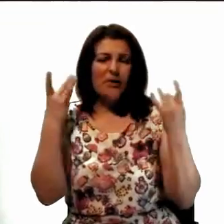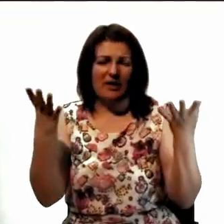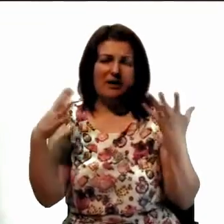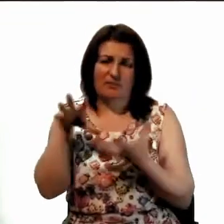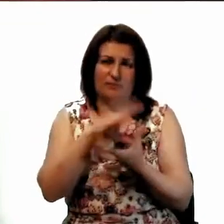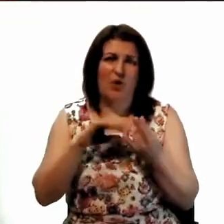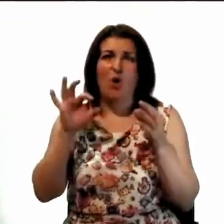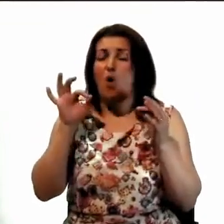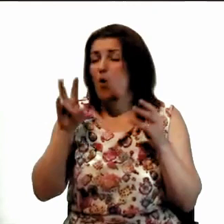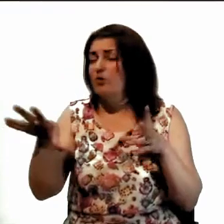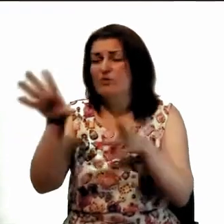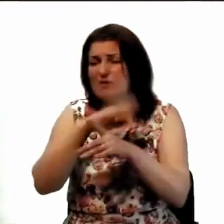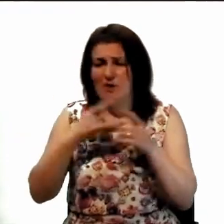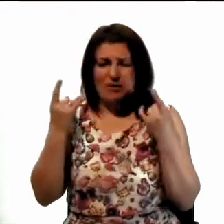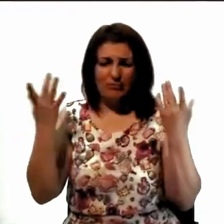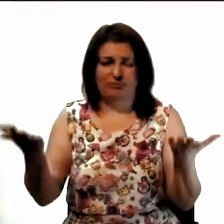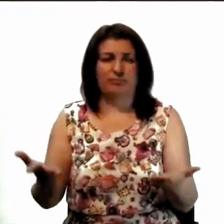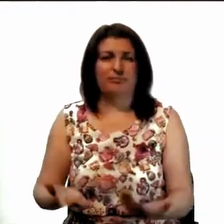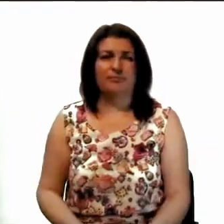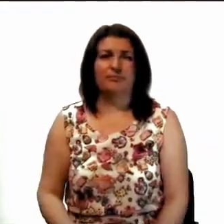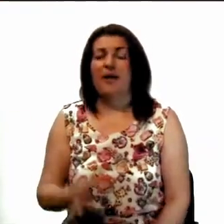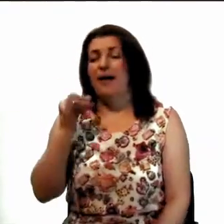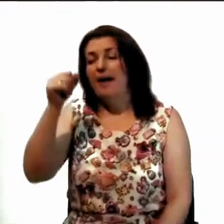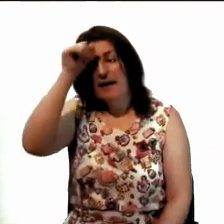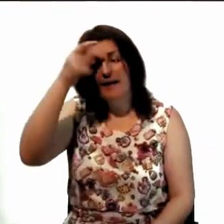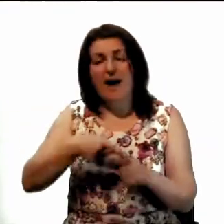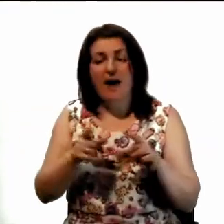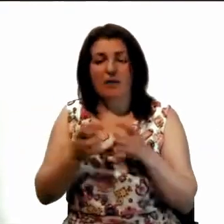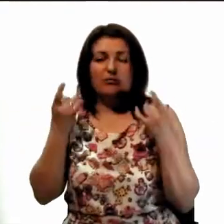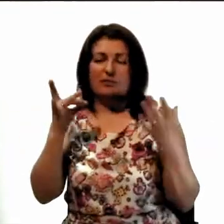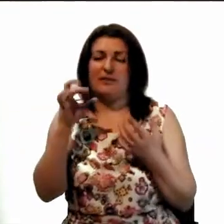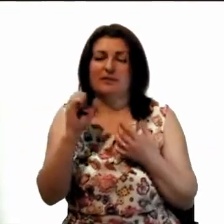Он все расточил. И грех – это расточительство.